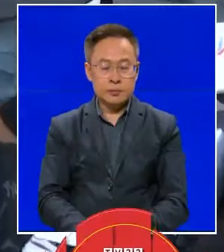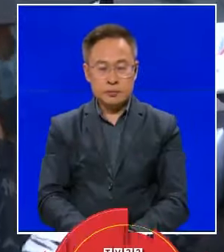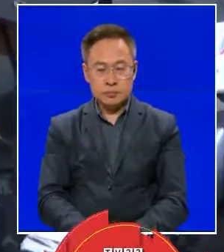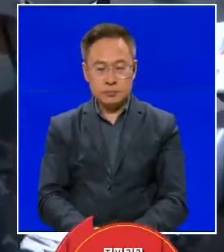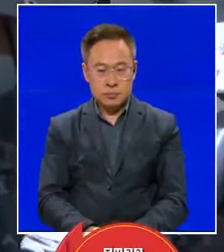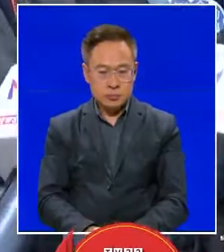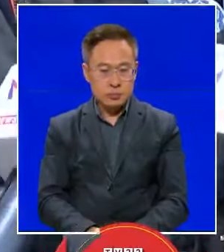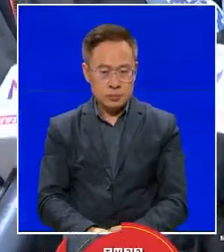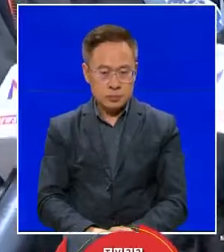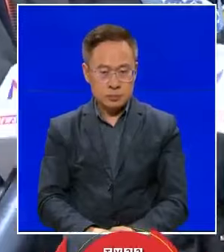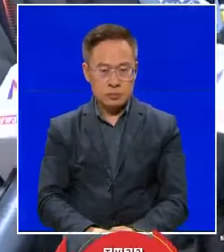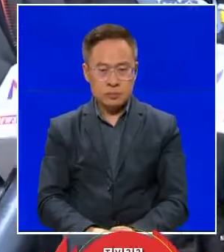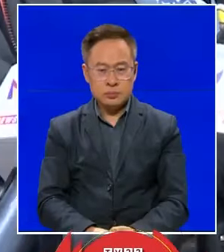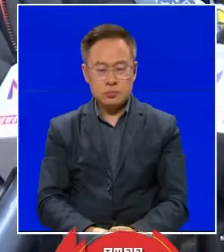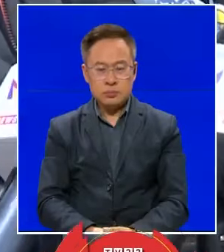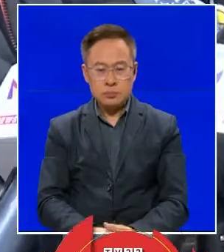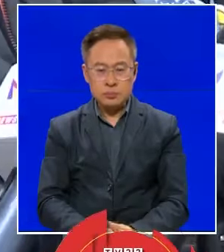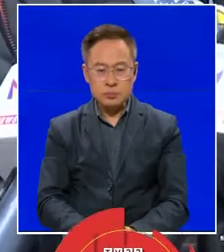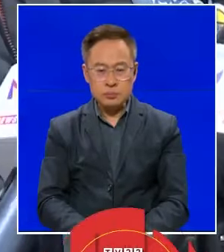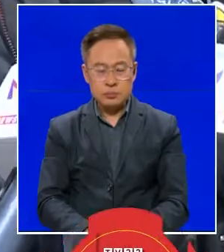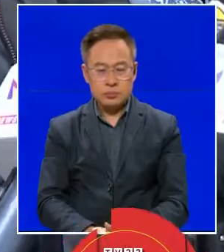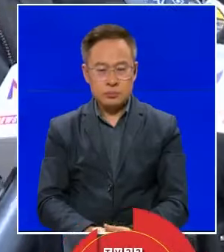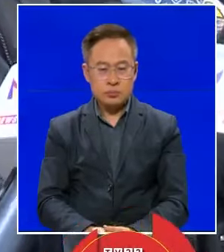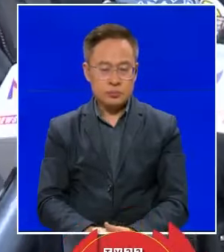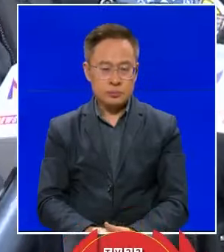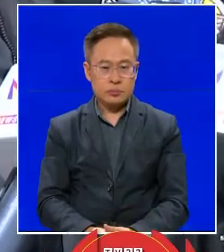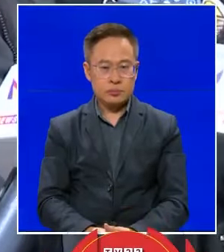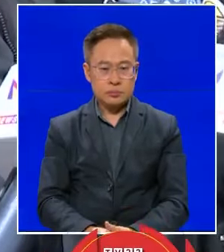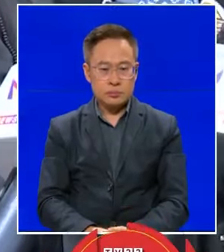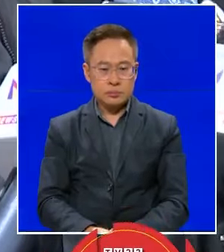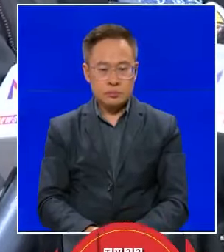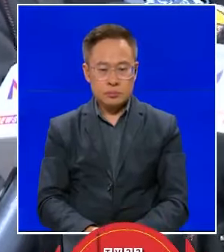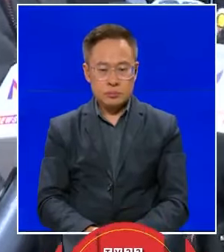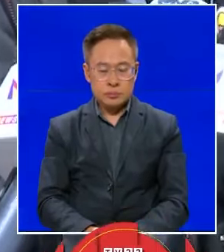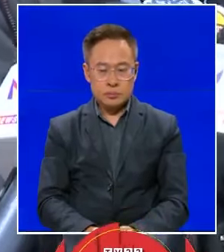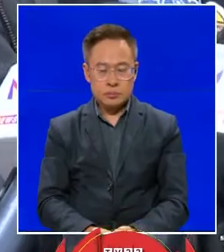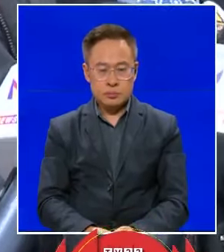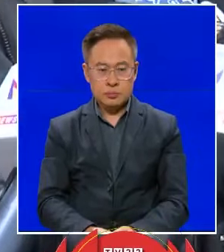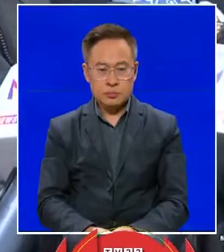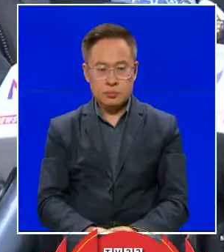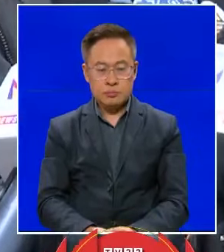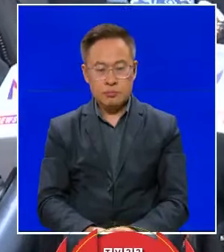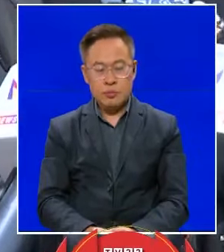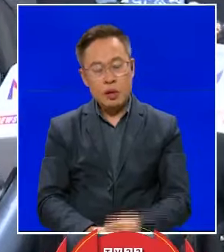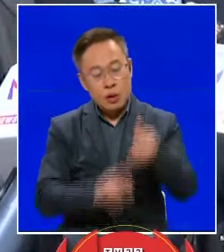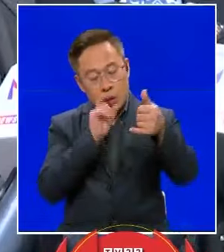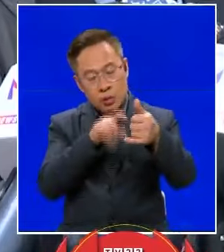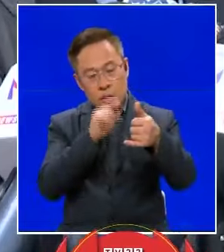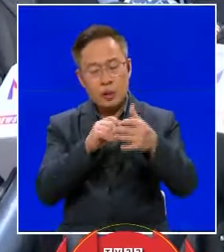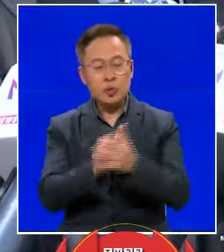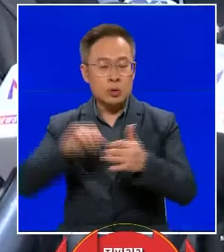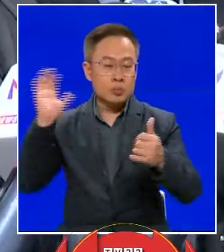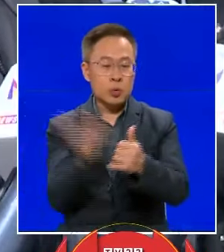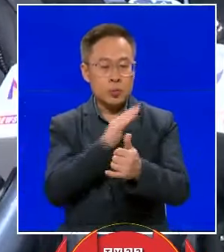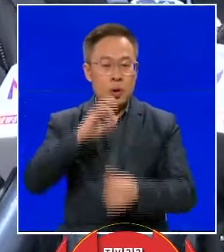ครับ ความรู้สึกของเราตอนนั้นที่เราถูกทำร้ายร่างกายตอนนั้นคือเราได้รับบาดเจ็บแล้วก็คือเจ็บแล้ว